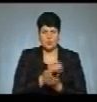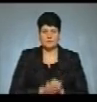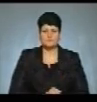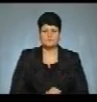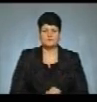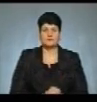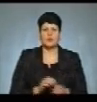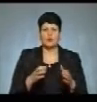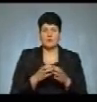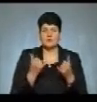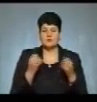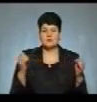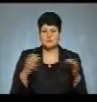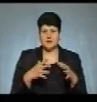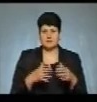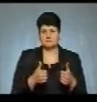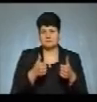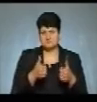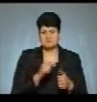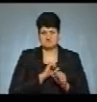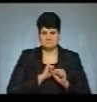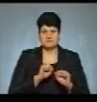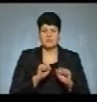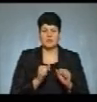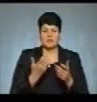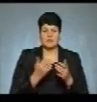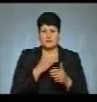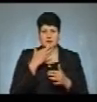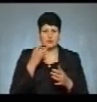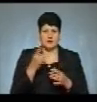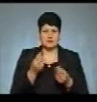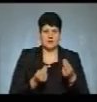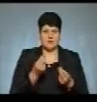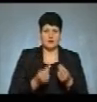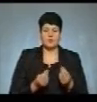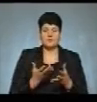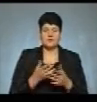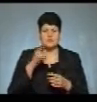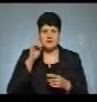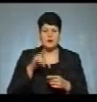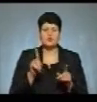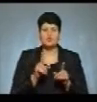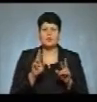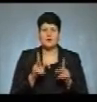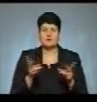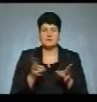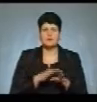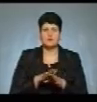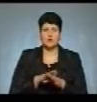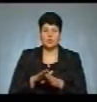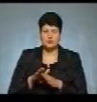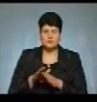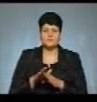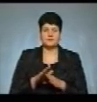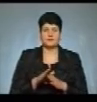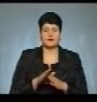Команда у нас сьогодні зібралася досить вдала, міцна і сміла, які вже не раз грали цю гру, готові до неї, знають, що як вони мають виконувати. Стратегія у